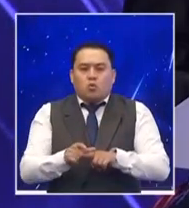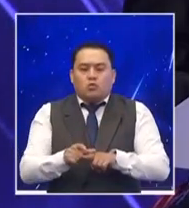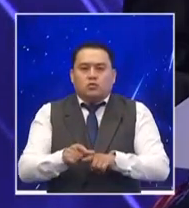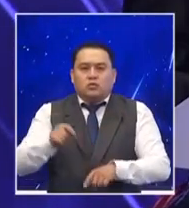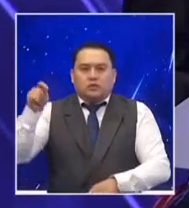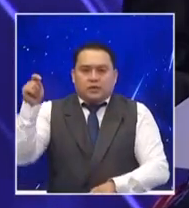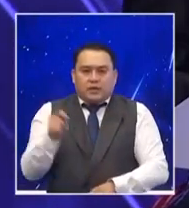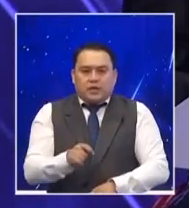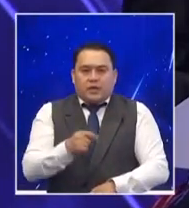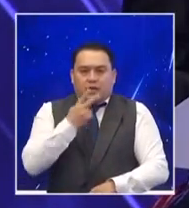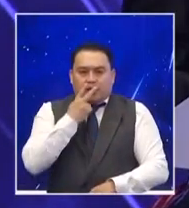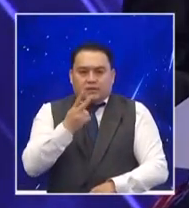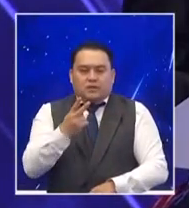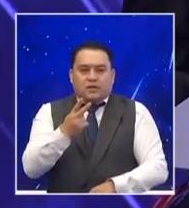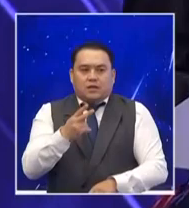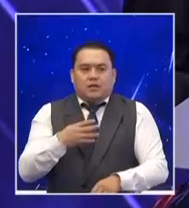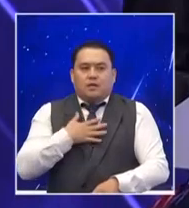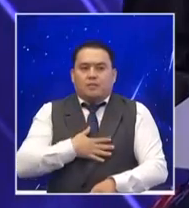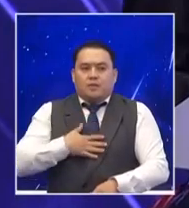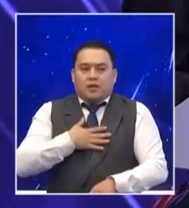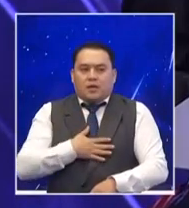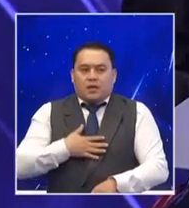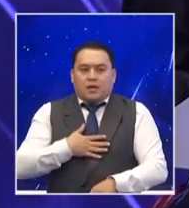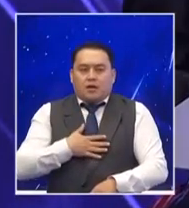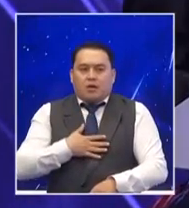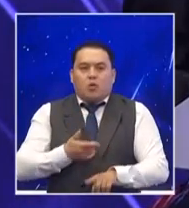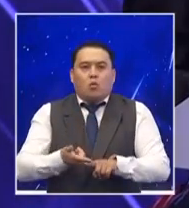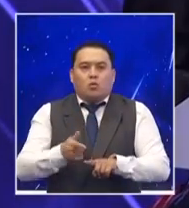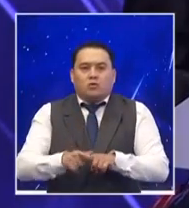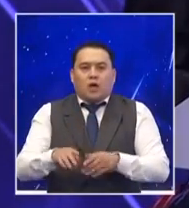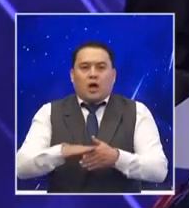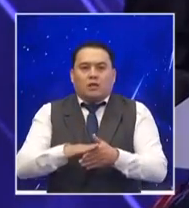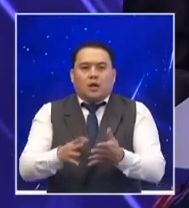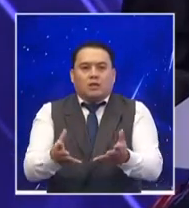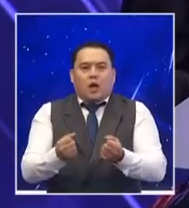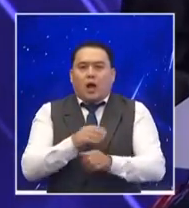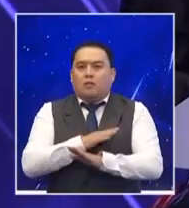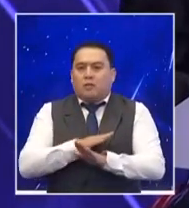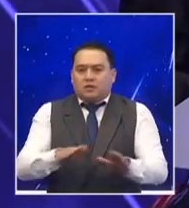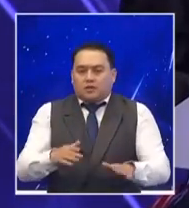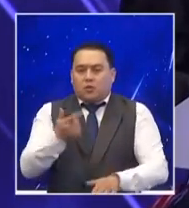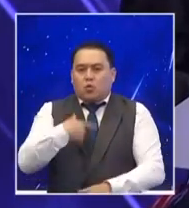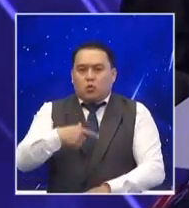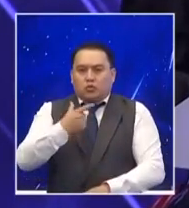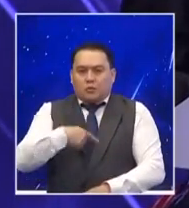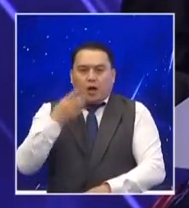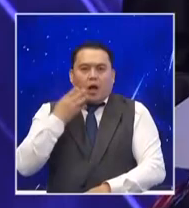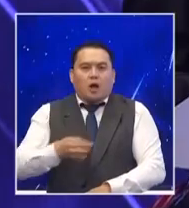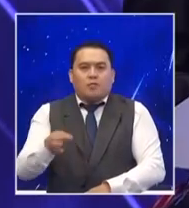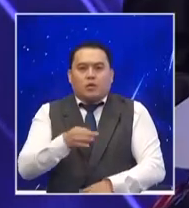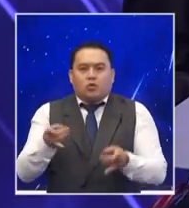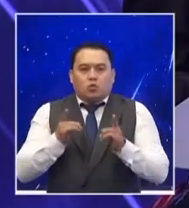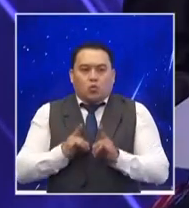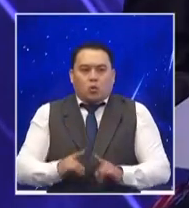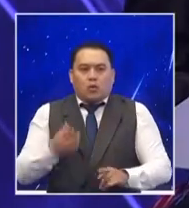осы жерге кірген кезде тебіреніспен келемін. Өйткені осы атақты алмасам да өзімнің Алматы облысының